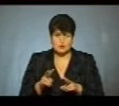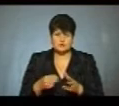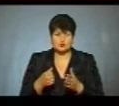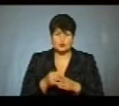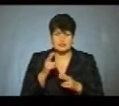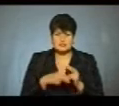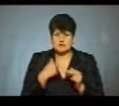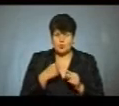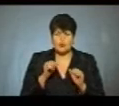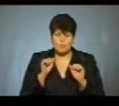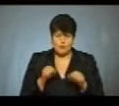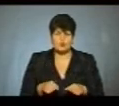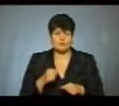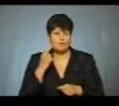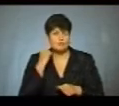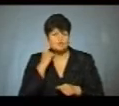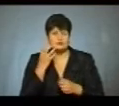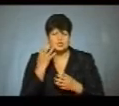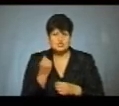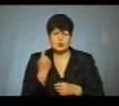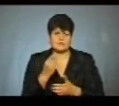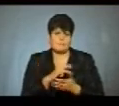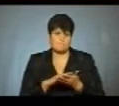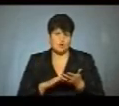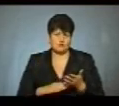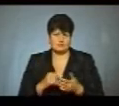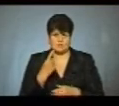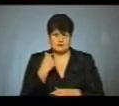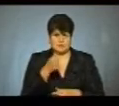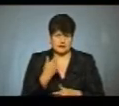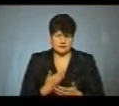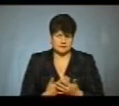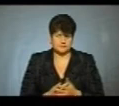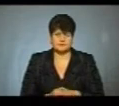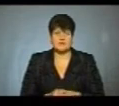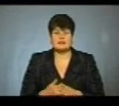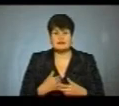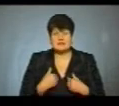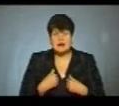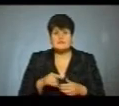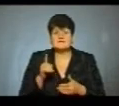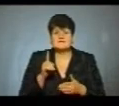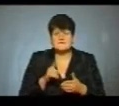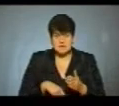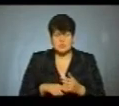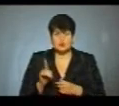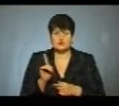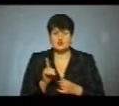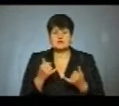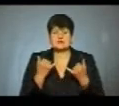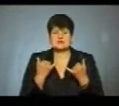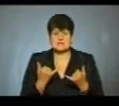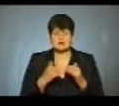кінця року ми можемо почути про ще одне продовження на рік, скажімо? Знаєте, мораторію. Я вірю, що зараз